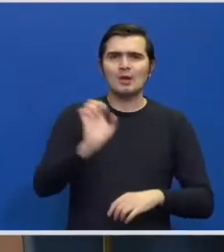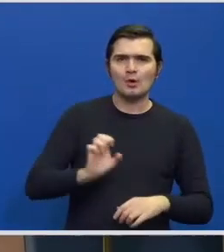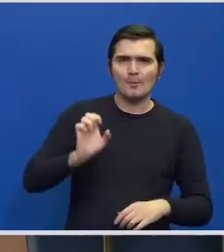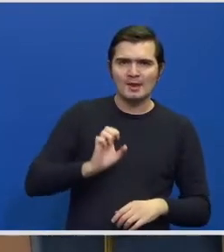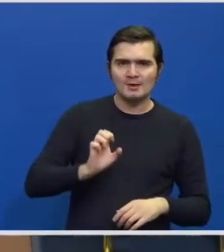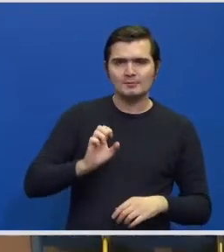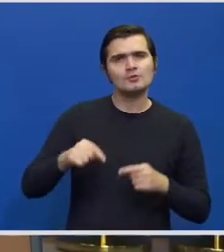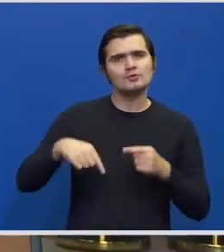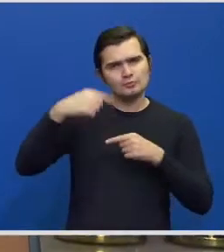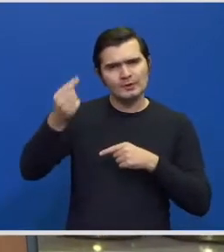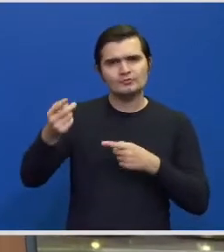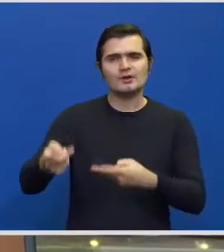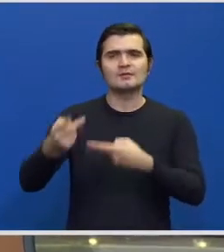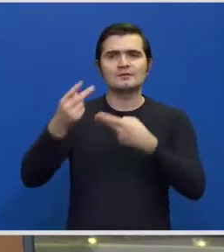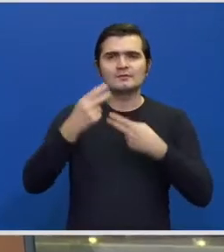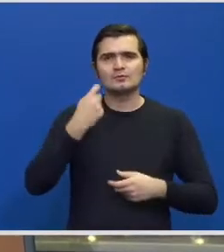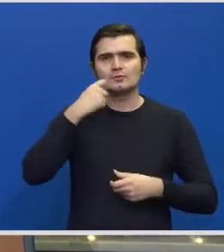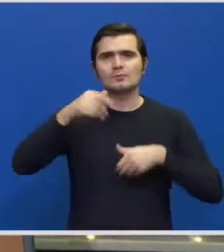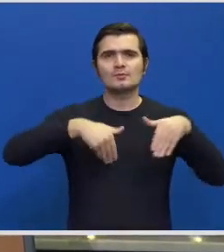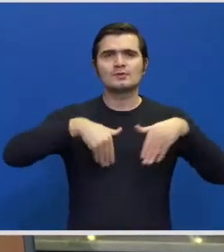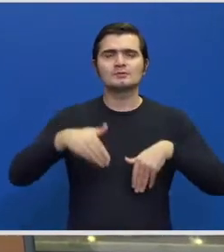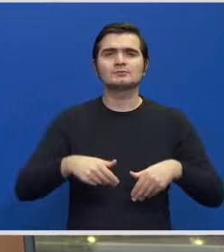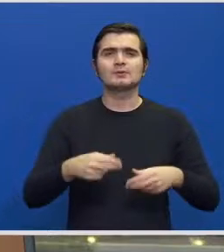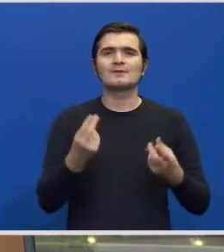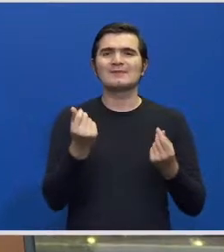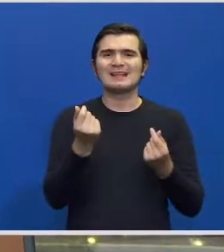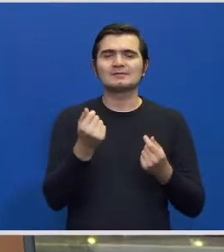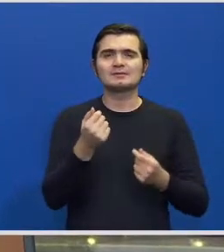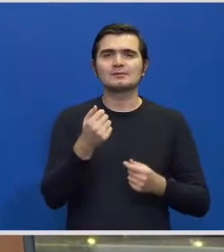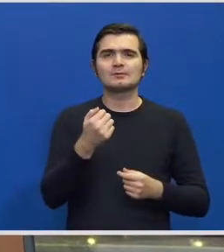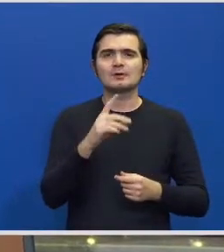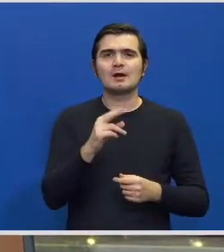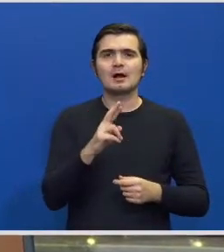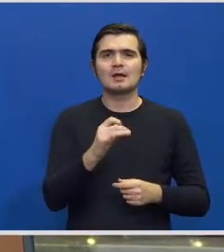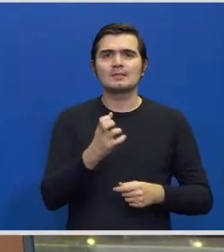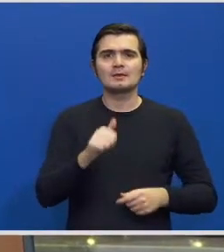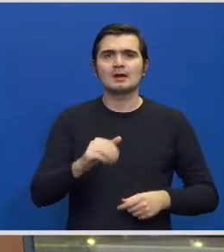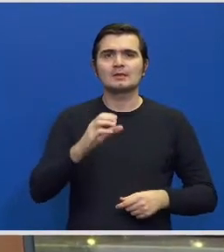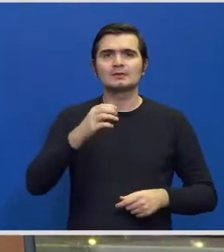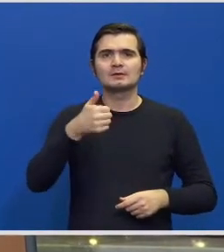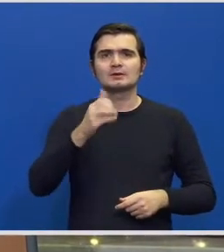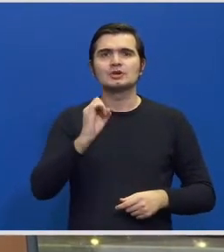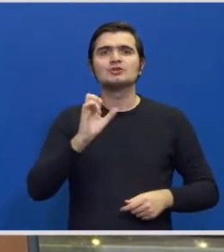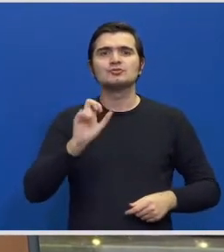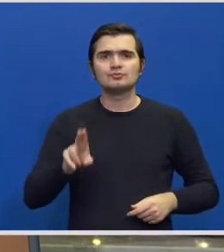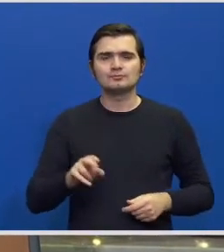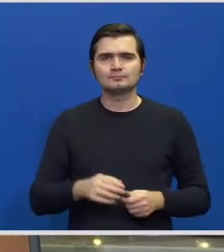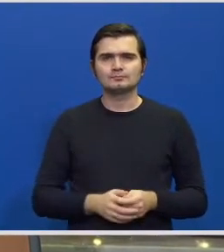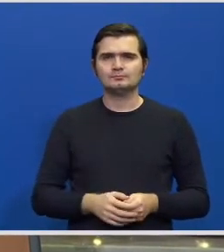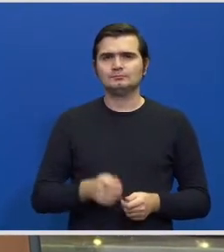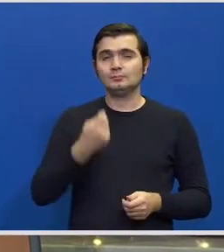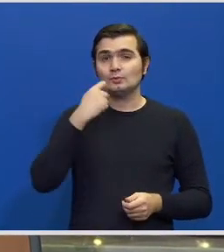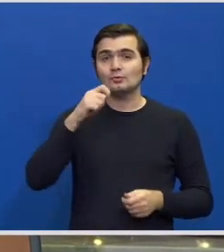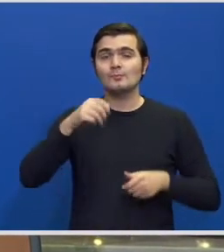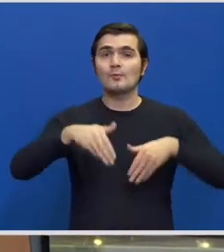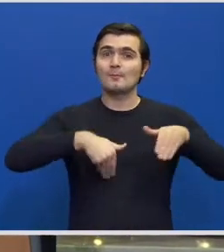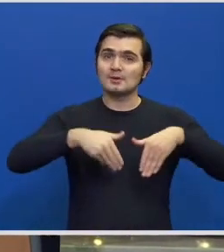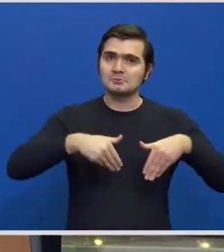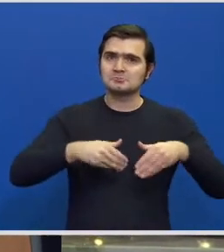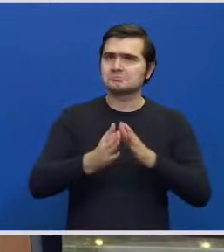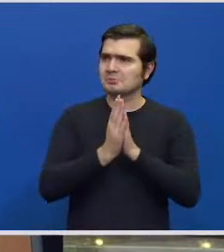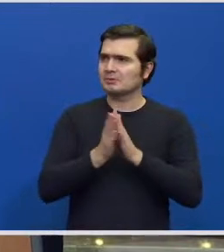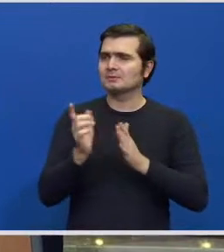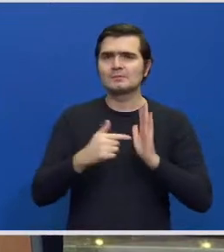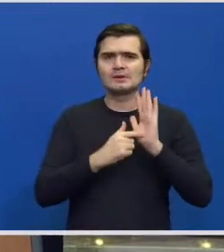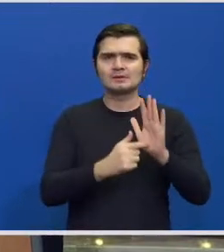Proiectelor Europene, domnul ministru Marcel Boroș, după care îl voi invita pe domnul ministru al Finanțelor, domnul Adrian Căciu. Pentru început, domnule ministru,